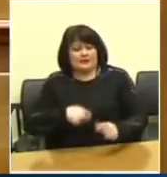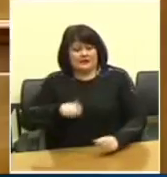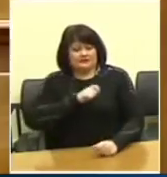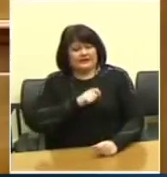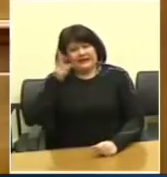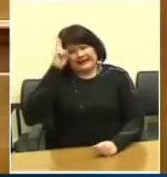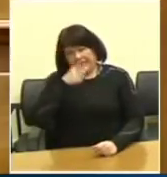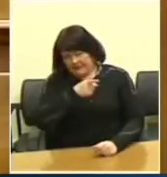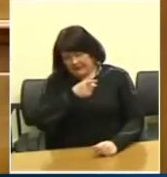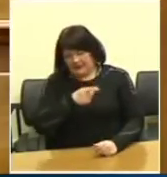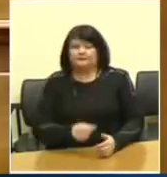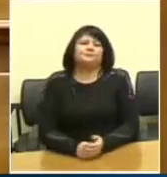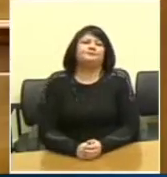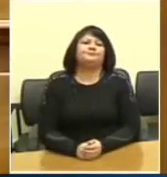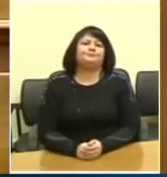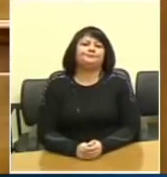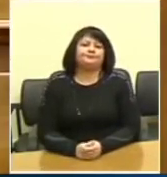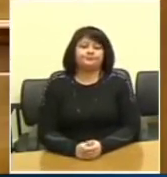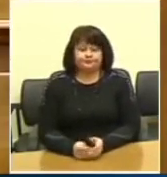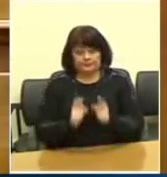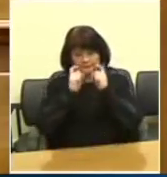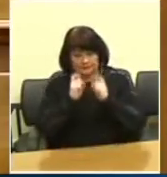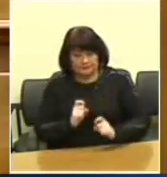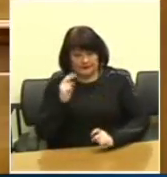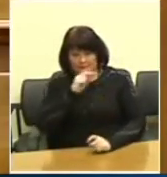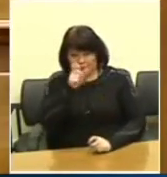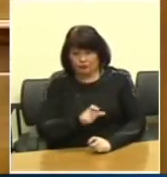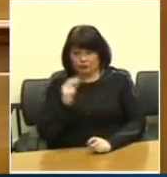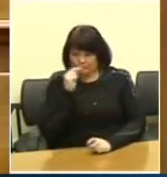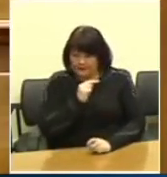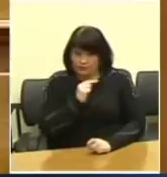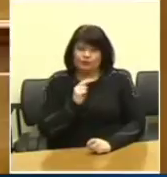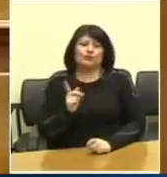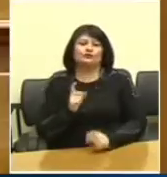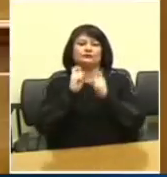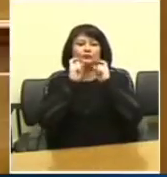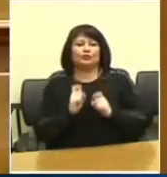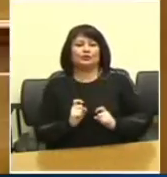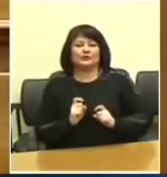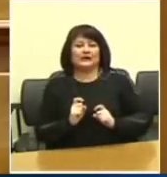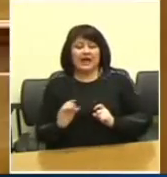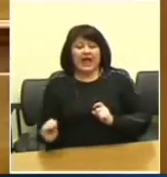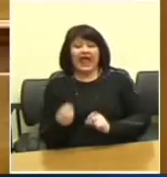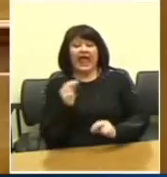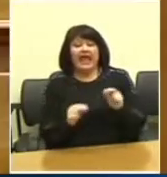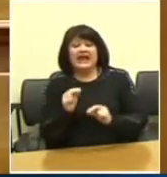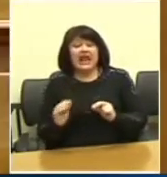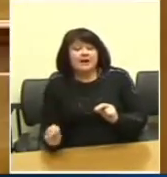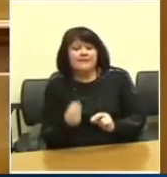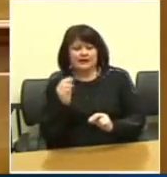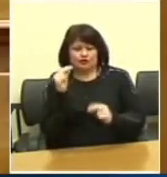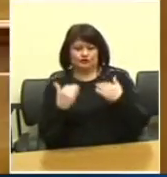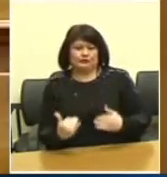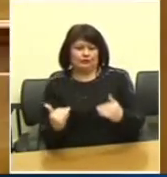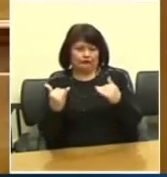Γερμανία. Είναι υποχρέωση ο πρωθυπουργός να είναι υποχρεωτικά εκλεγμένο μέλος του Κοινοβουλίου.